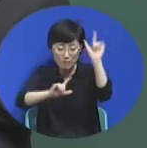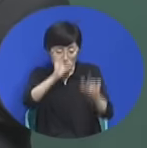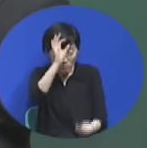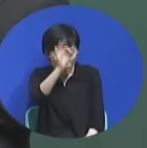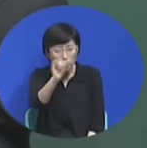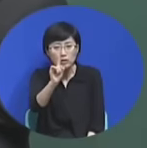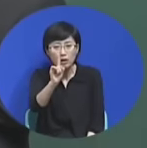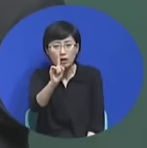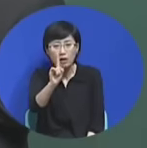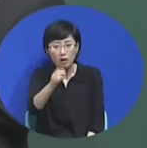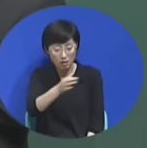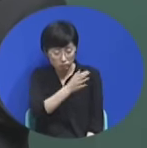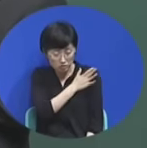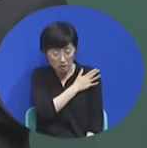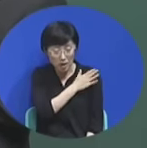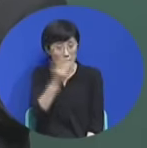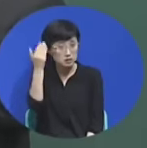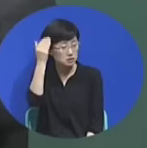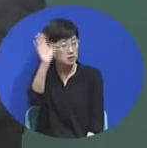자들이었어요.